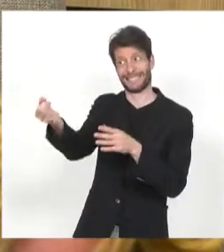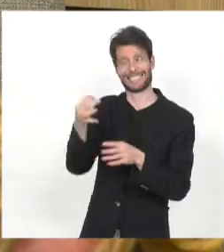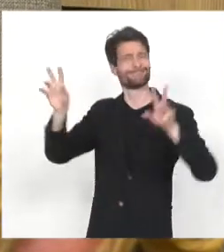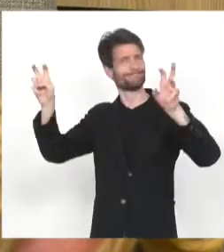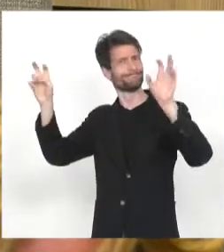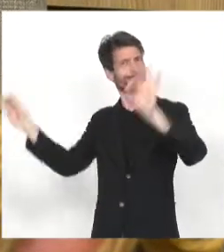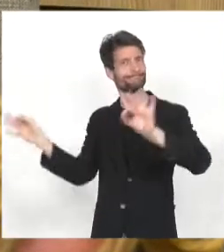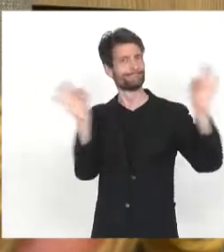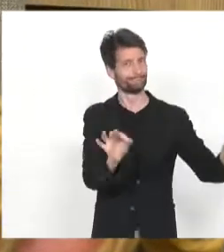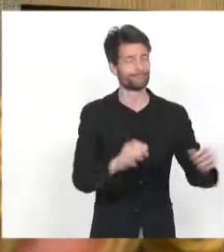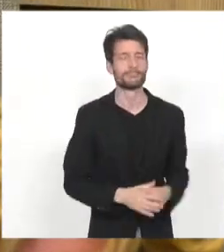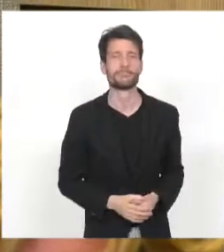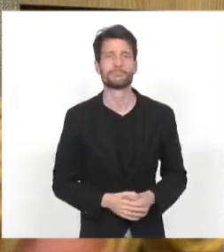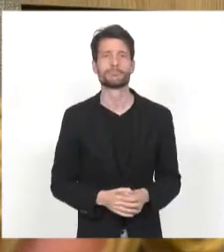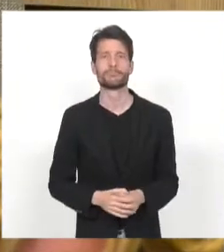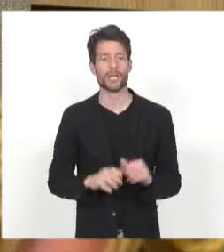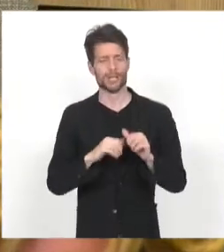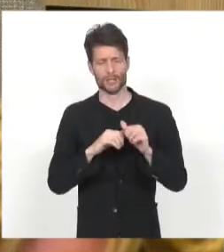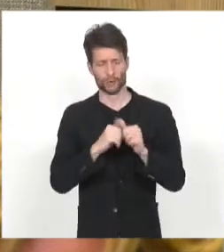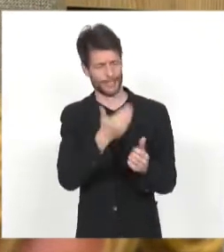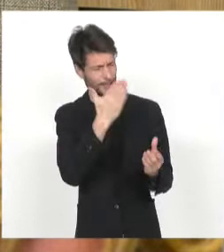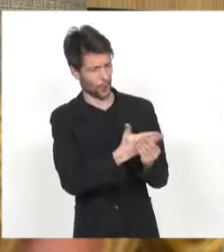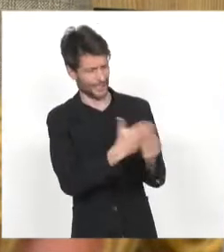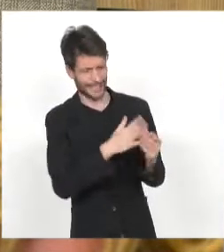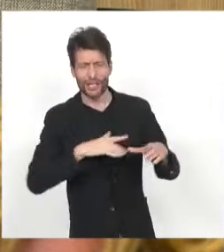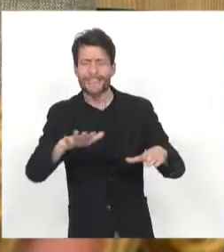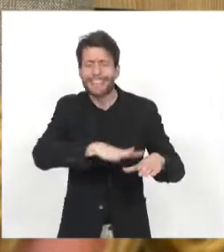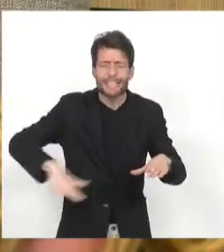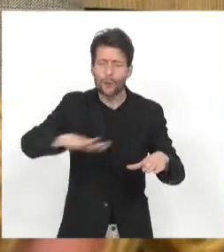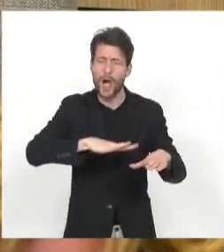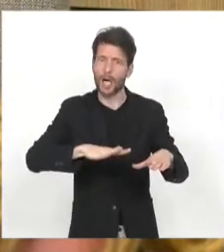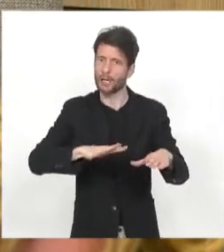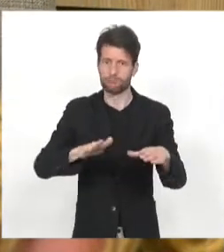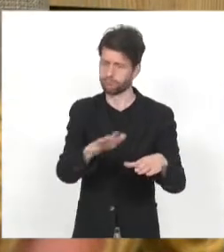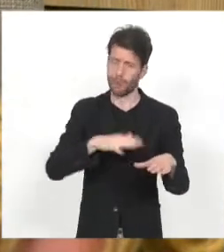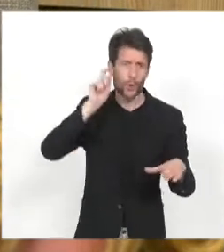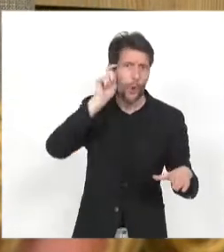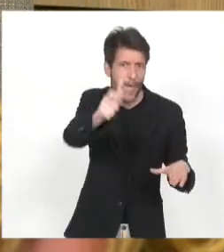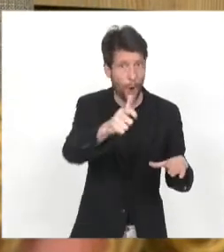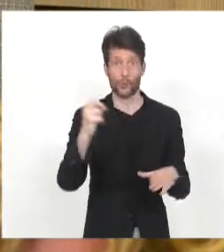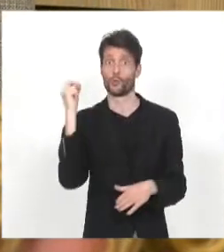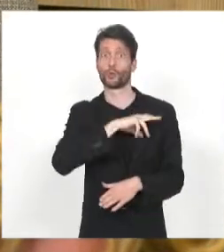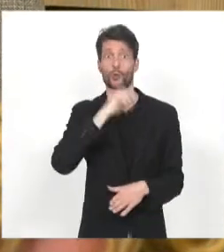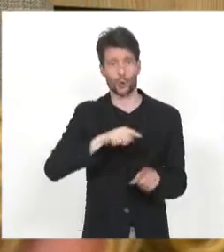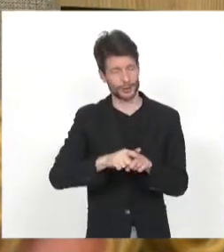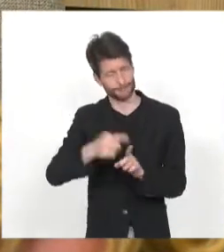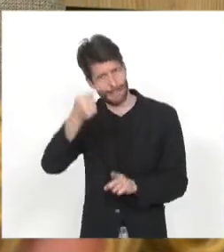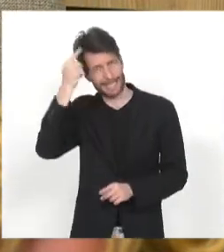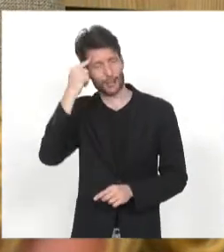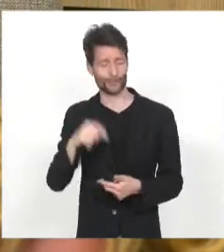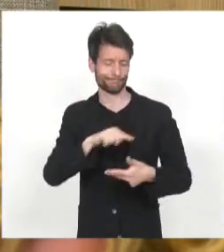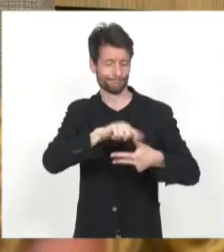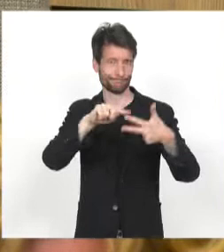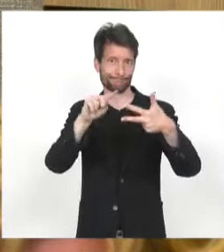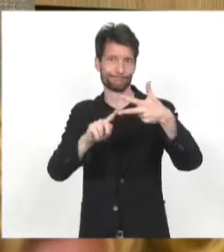le territoire pertinent dessiné par la délibération est bien un périmètre à la fois cohérent, urgent et intelligent. Je répète,